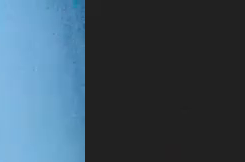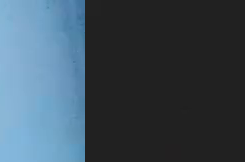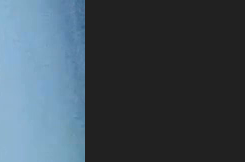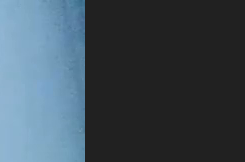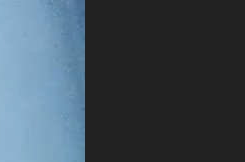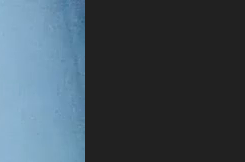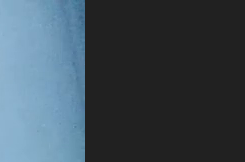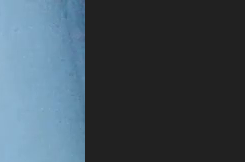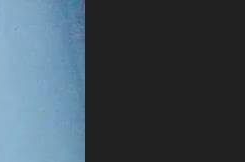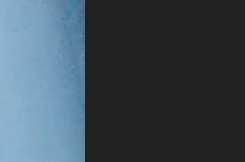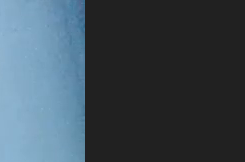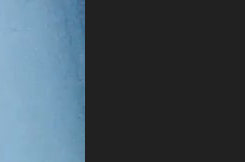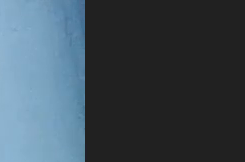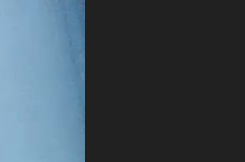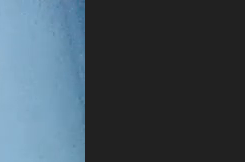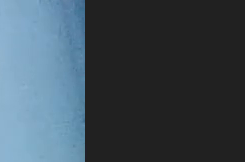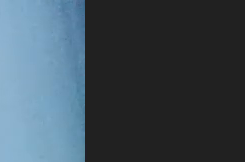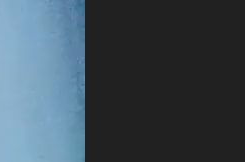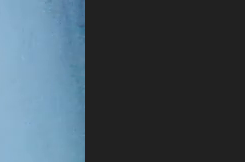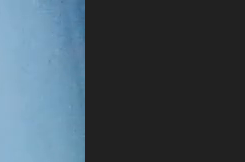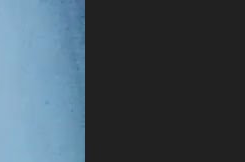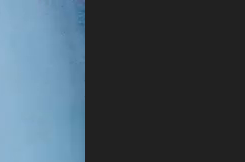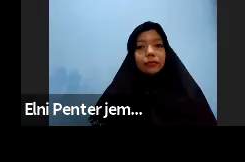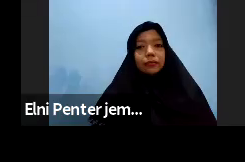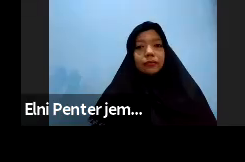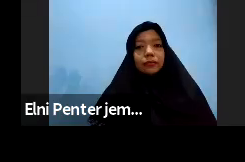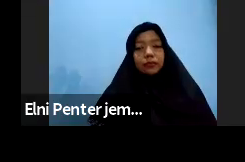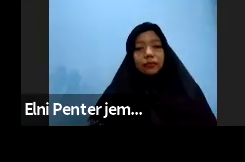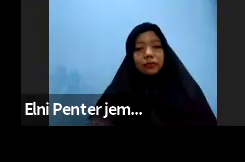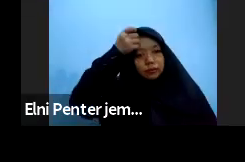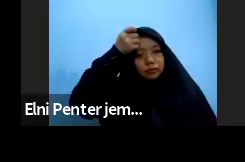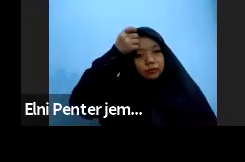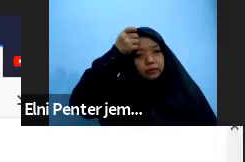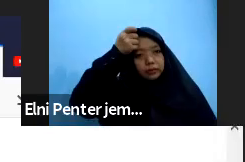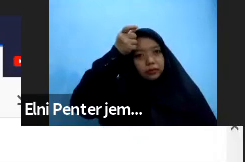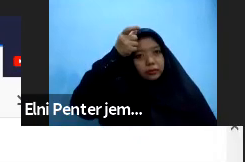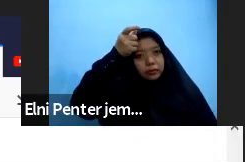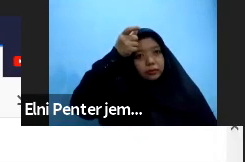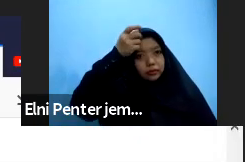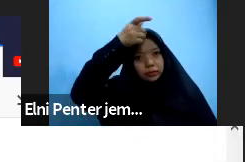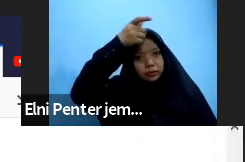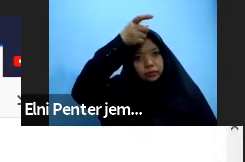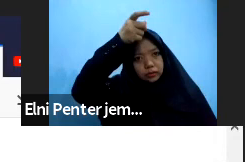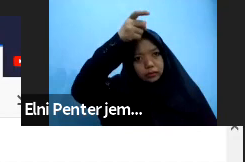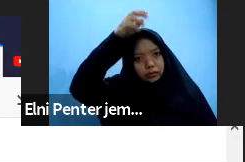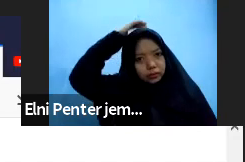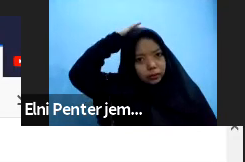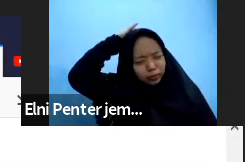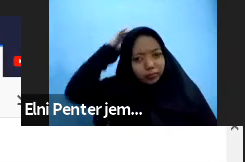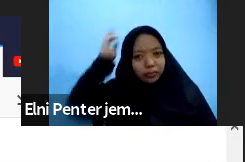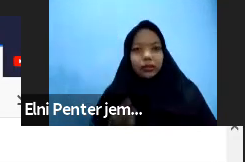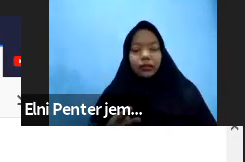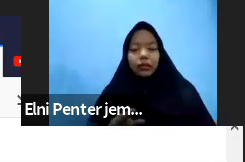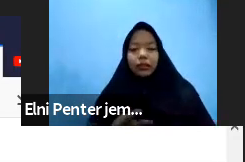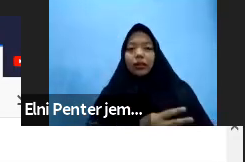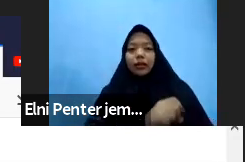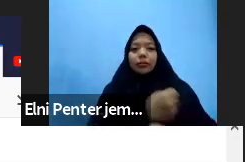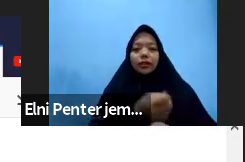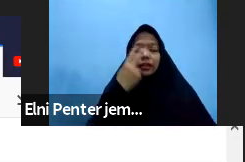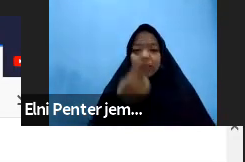Indonesia nomor HP nih Nah terlihat Bapak Ibu